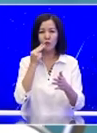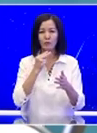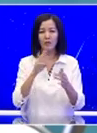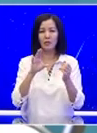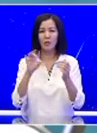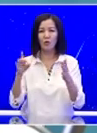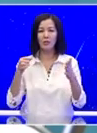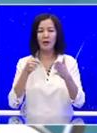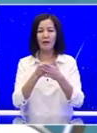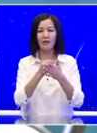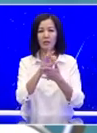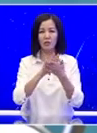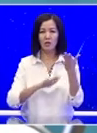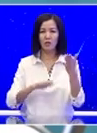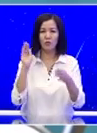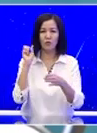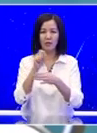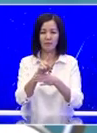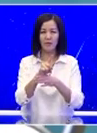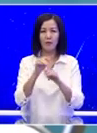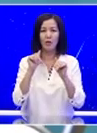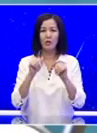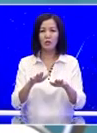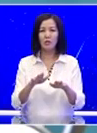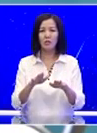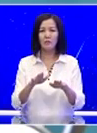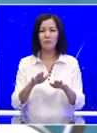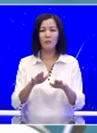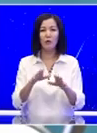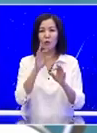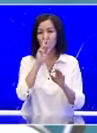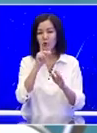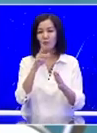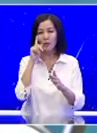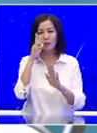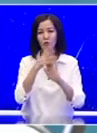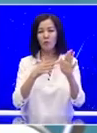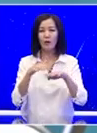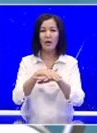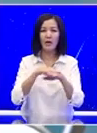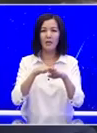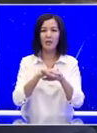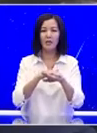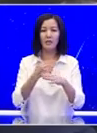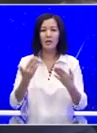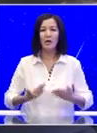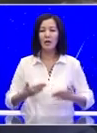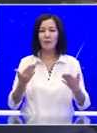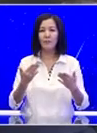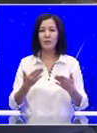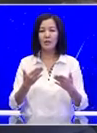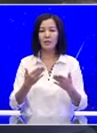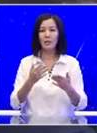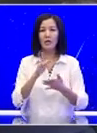дейін созуды тапсырамын. Мұның оңтайлы шешім емес екенін түсінемін. Өйткені халық көшеге шығып, қалыпты тұрмысын жалғастырғысы